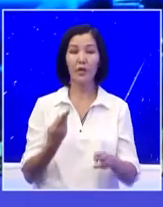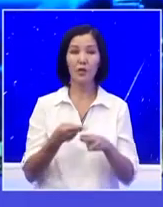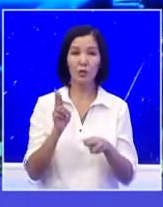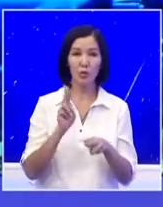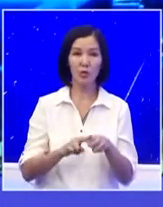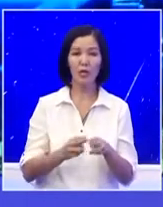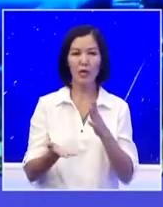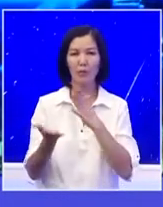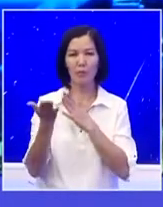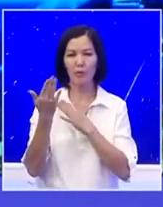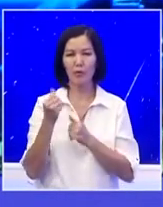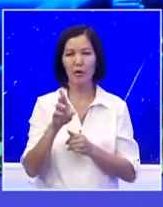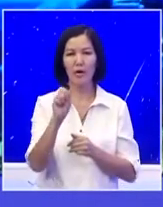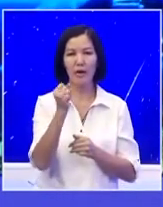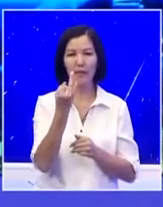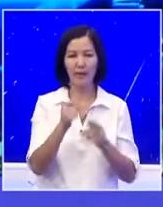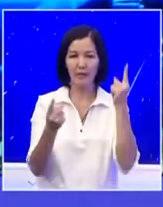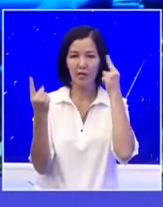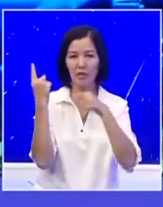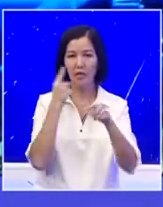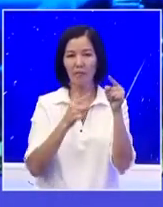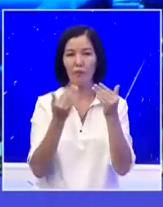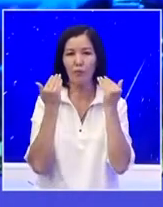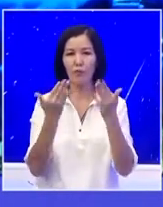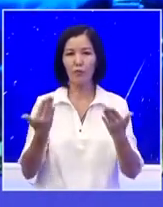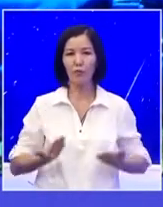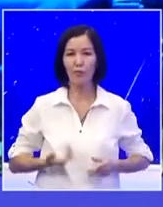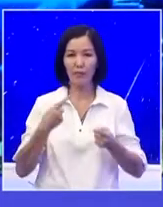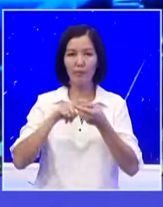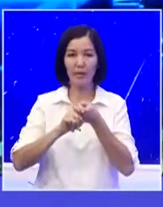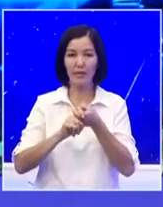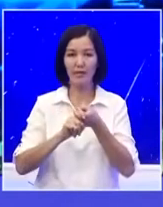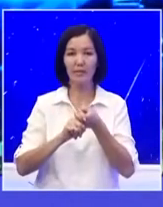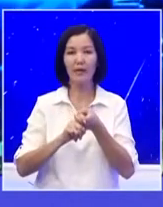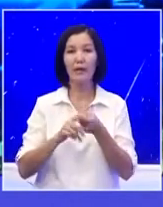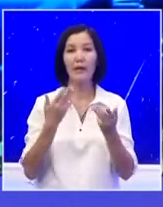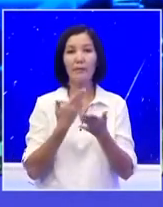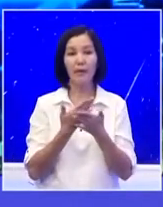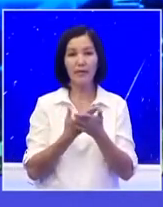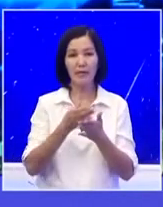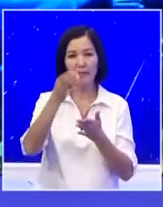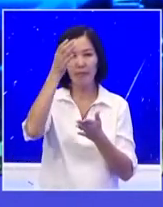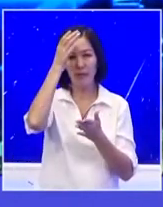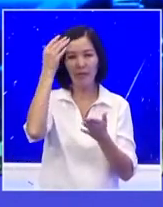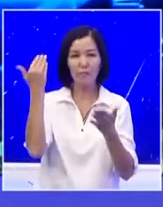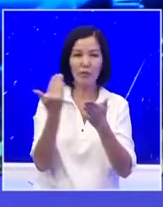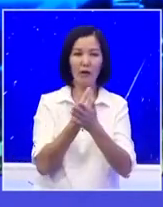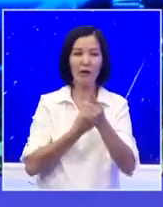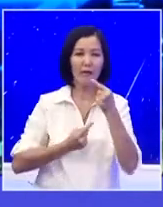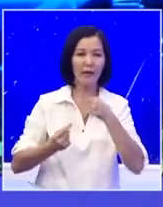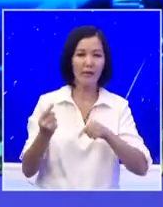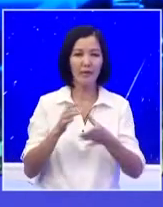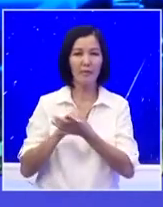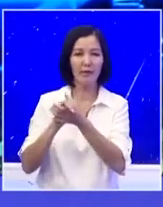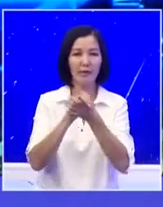Сондай-ақ сол заманғы Абай ілімі бүгінгінің бірқатар бағыттарымен сабақтас екенінде айтылады. Мәселен, білім, тәрбие, жаңа кәсіп игеру және ынтымақ